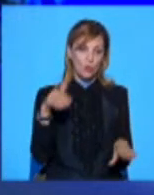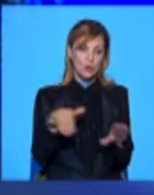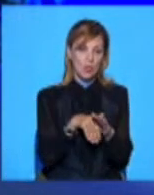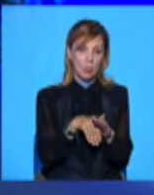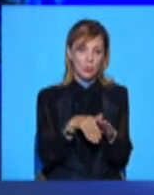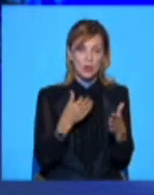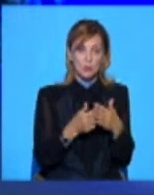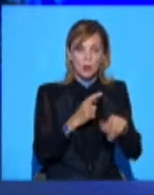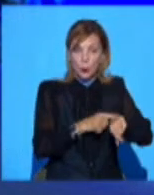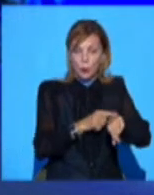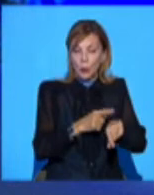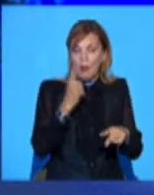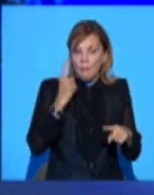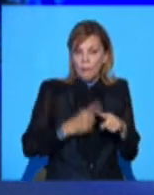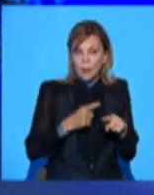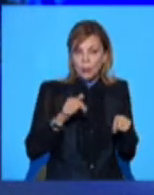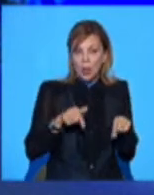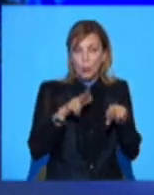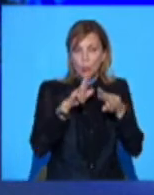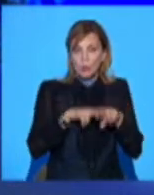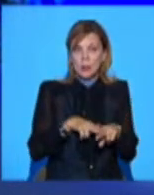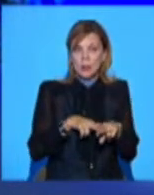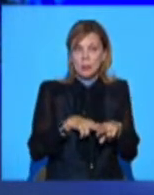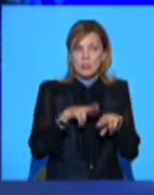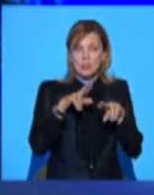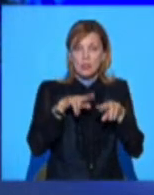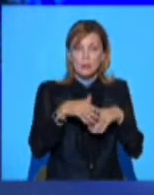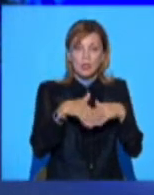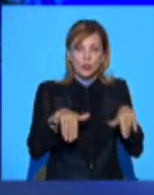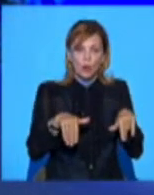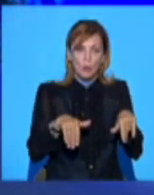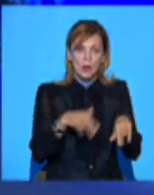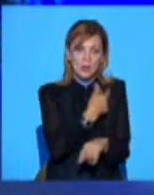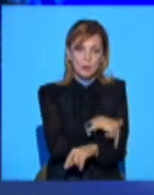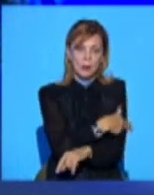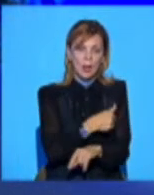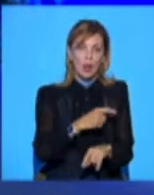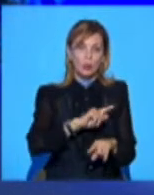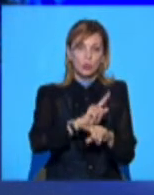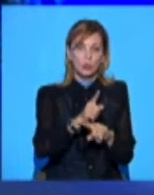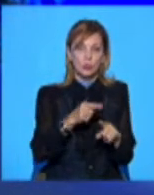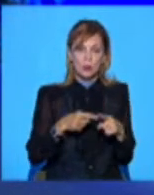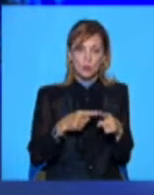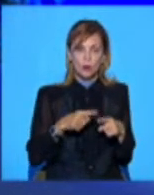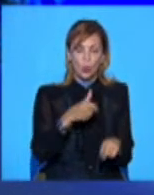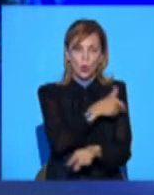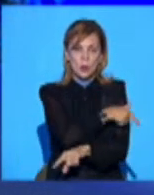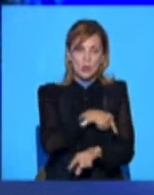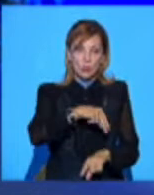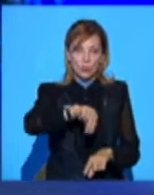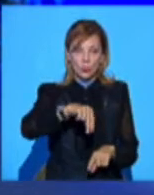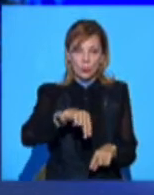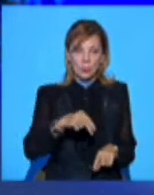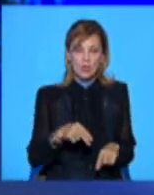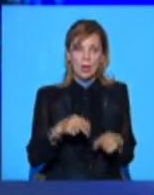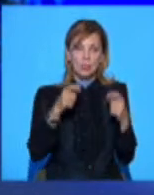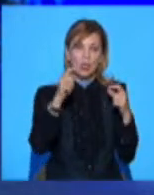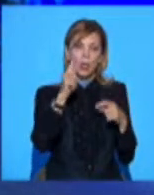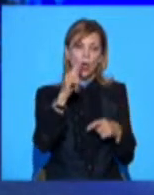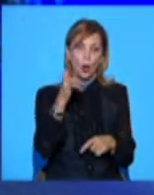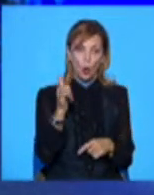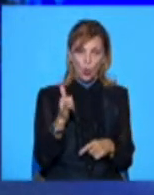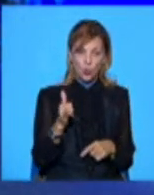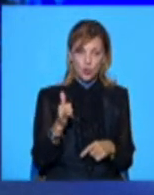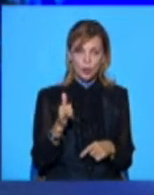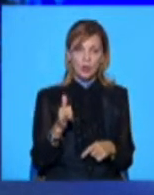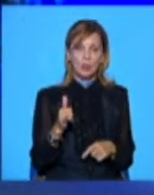perioadă determinată și riscă să rămână pe din afară. Spitalul Județean de Urgență Târgu Jiu și Consiliul Județean Gorj, instituție în subordinea căreia